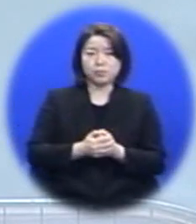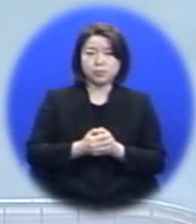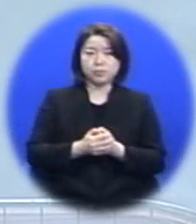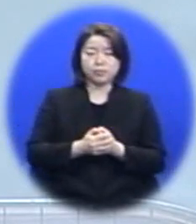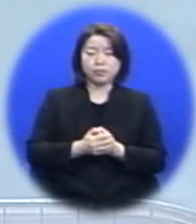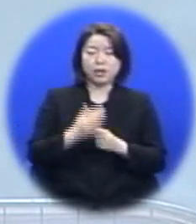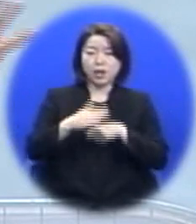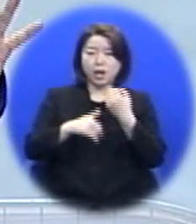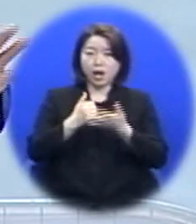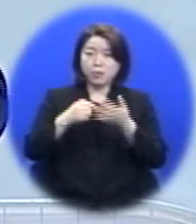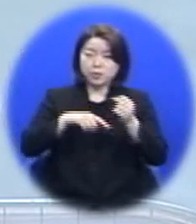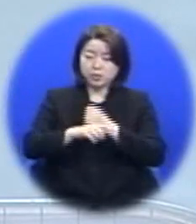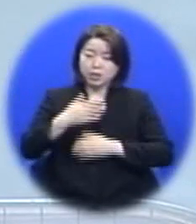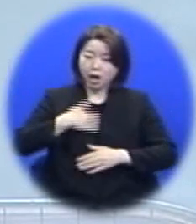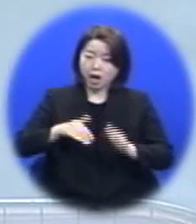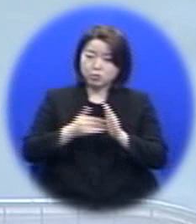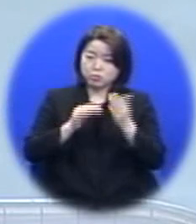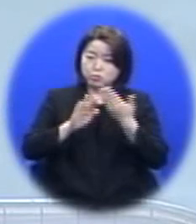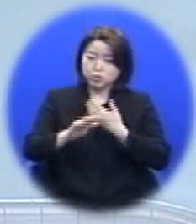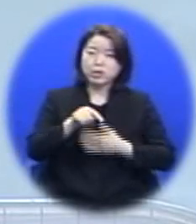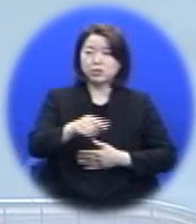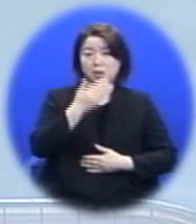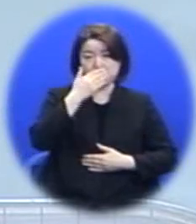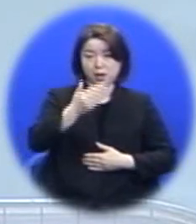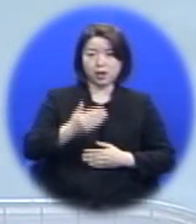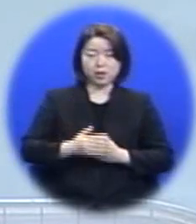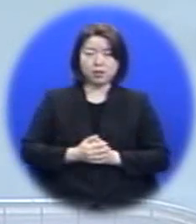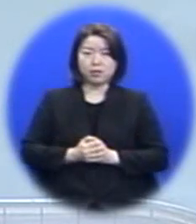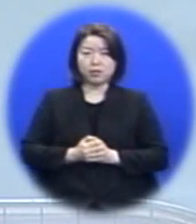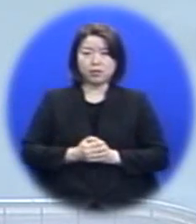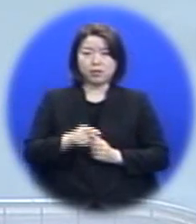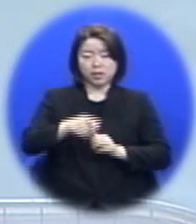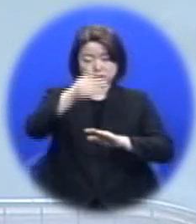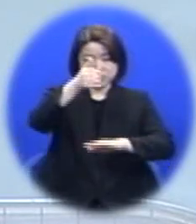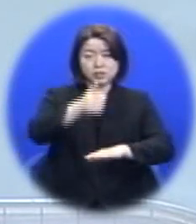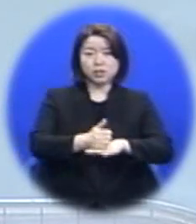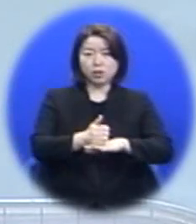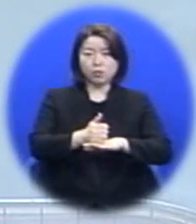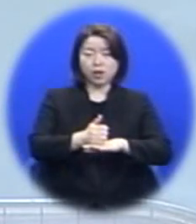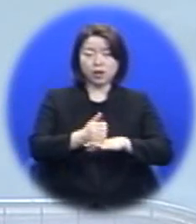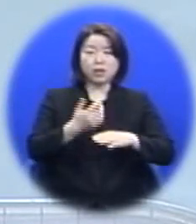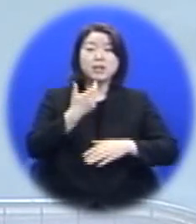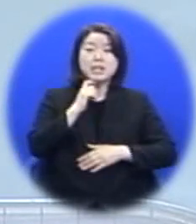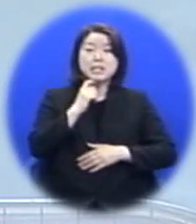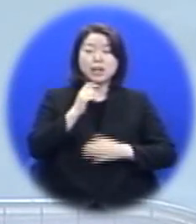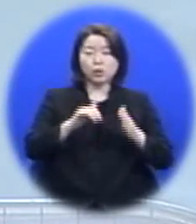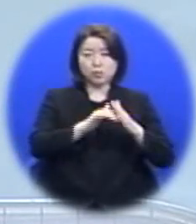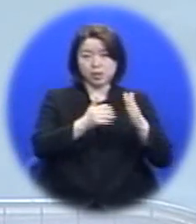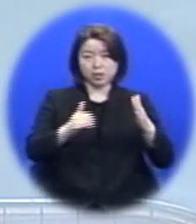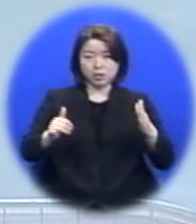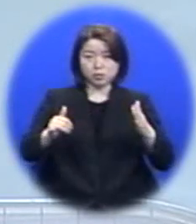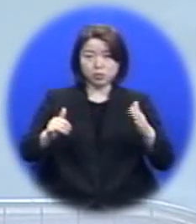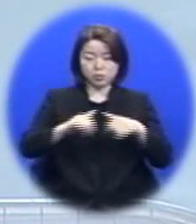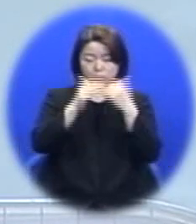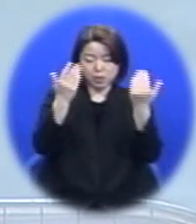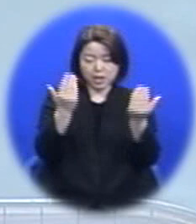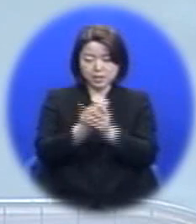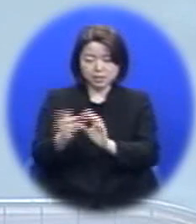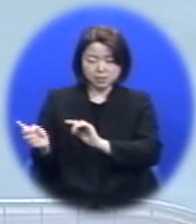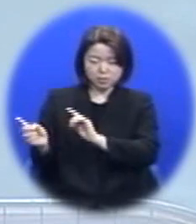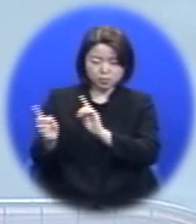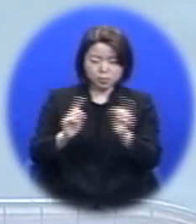알고 나니까 그렇게 된 거예요. 그 결과 야곱의 가족은 완전히 회복이